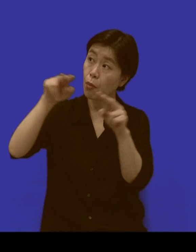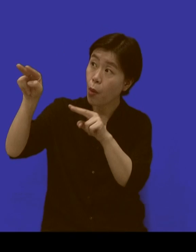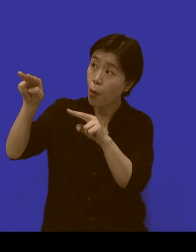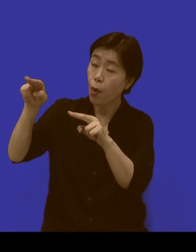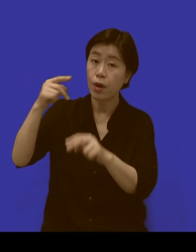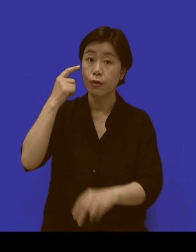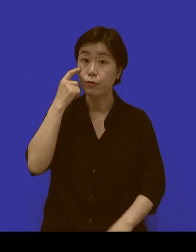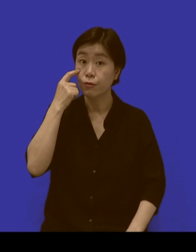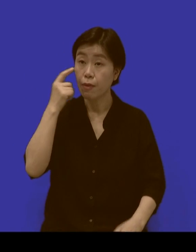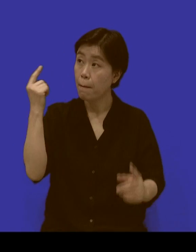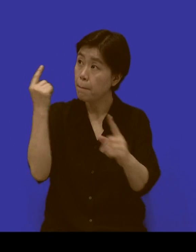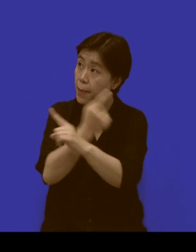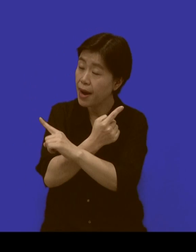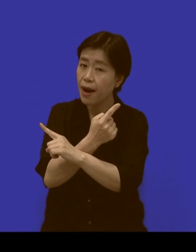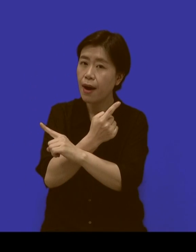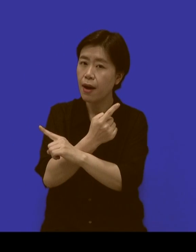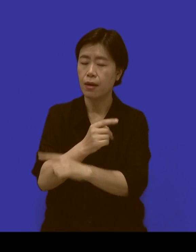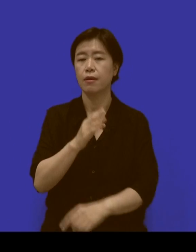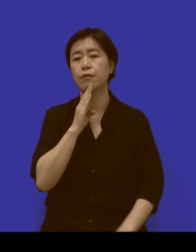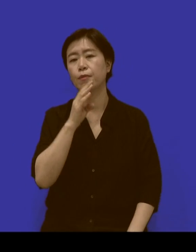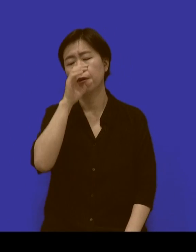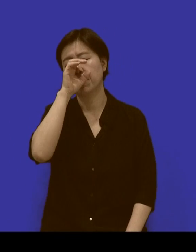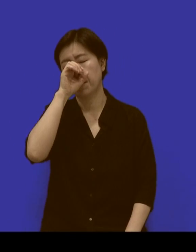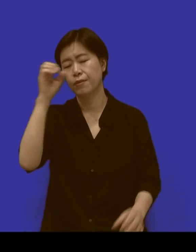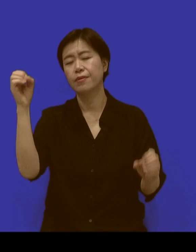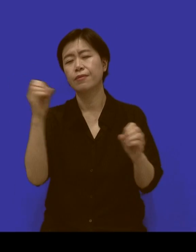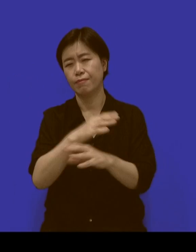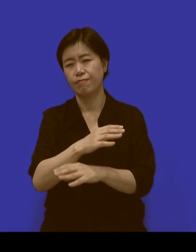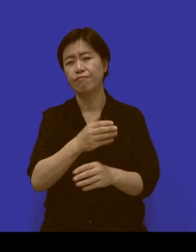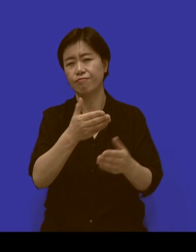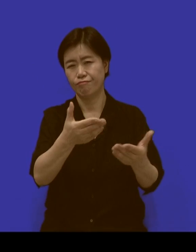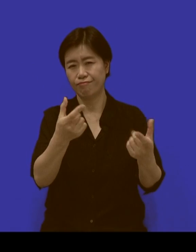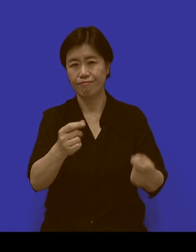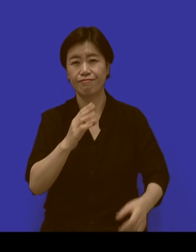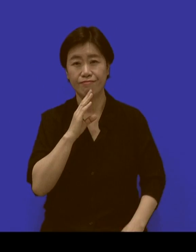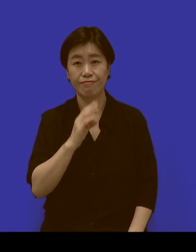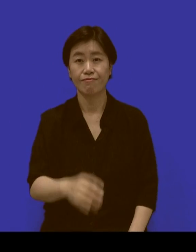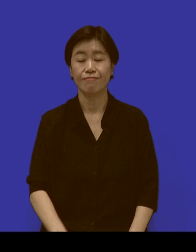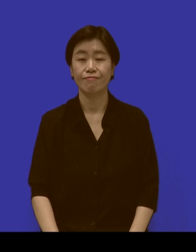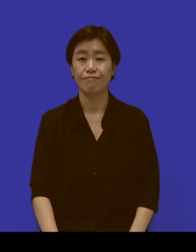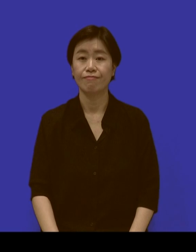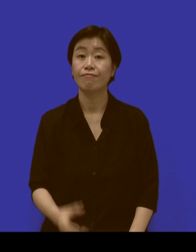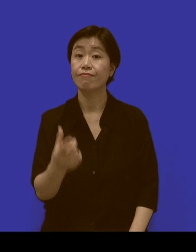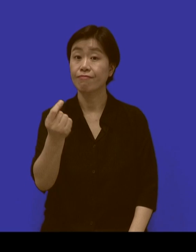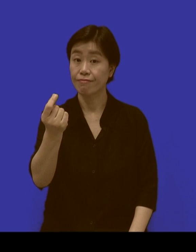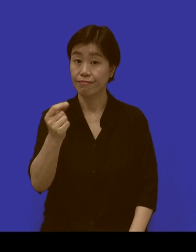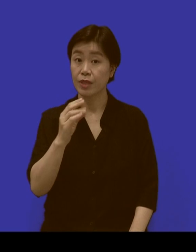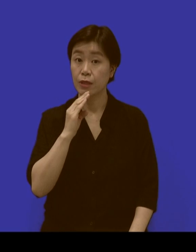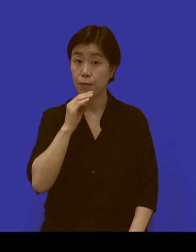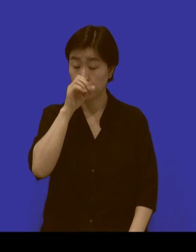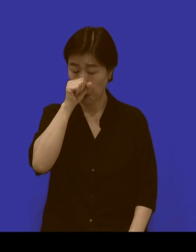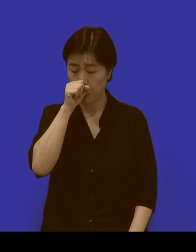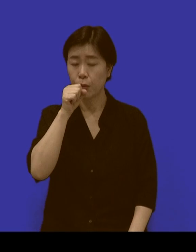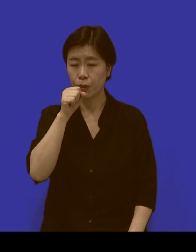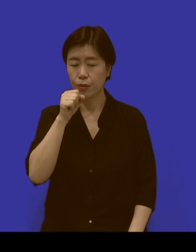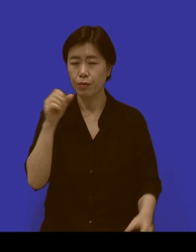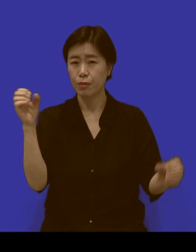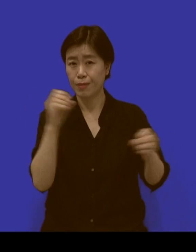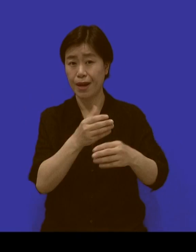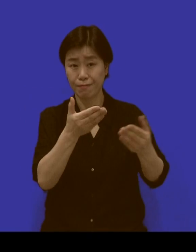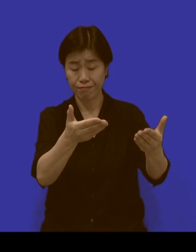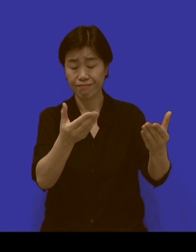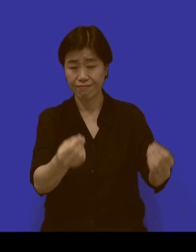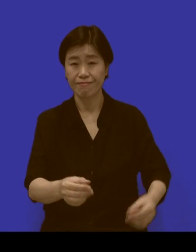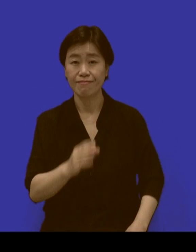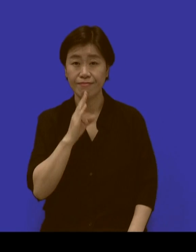거잖아요. 맞습니다. 그것이 새벽 기도가 아니면 응답이 받을 수 안 없는 바뀌어요. 응답을 받을 수 네, 안 있으니까 바뀝니다. 진짜. 정말 값진 걸 주신 거죠. 맞습니다. 예. 맞습니다.